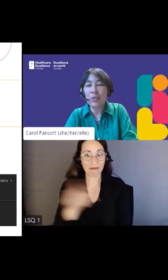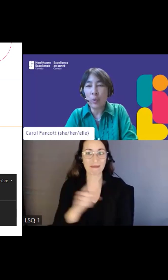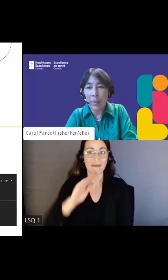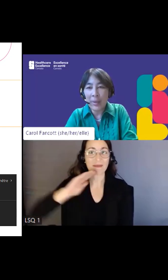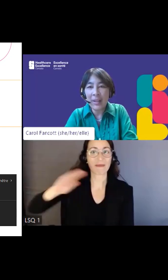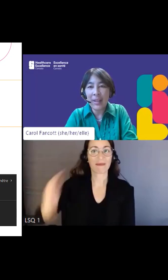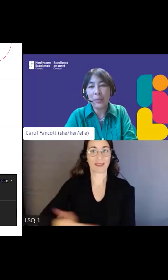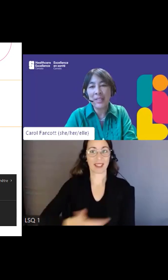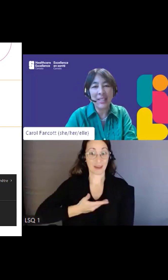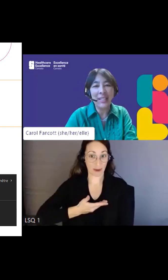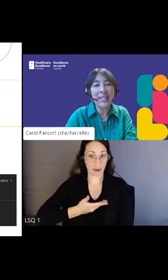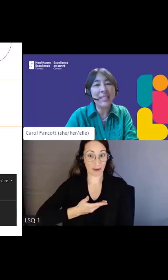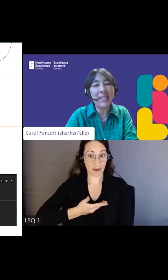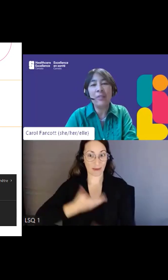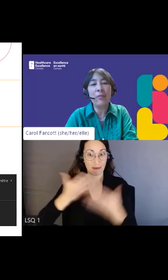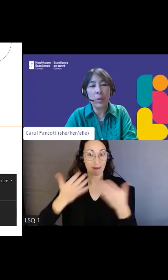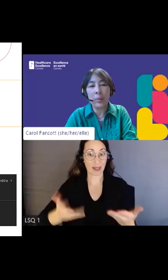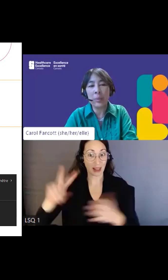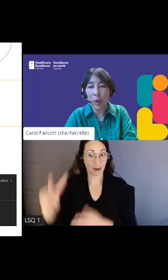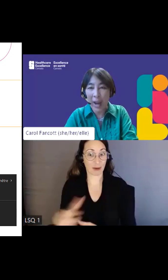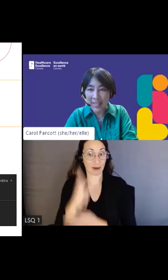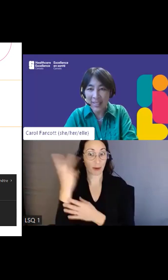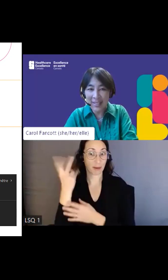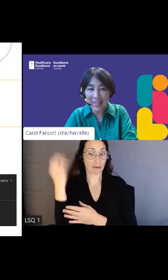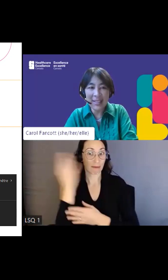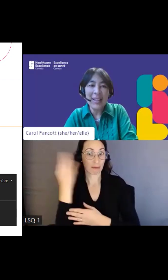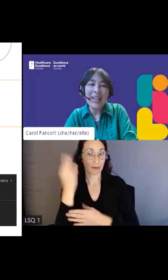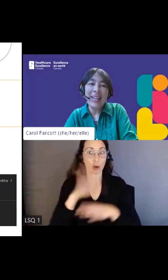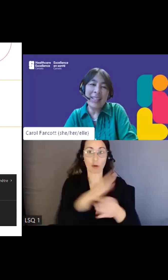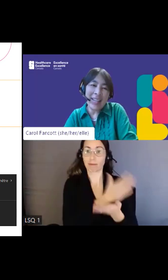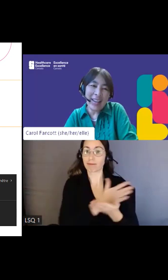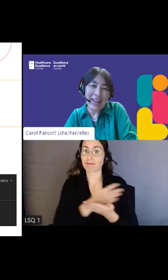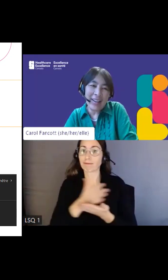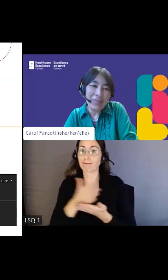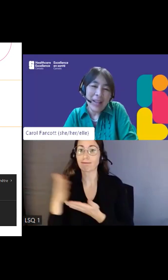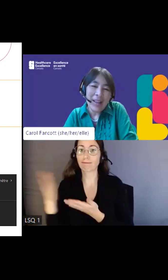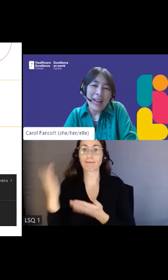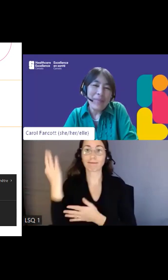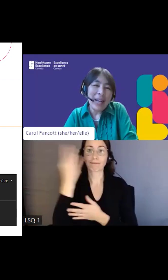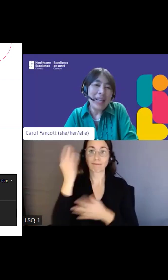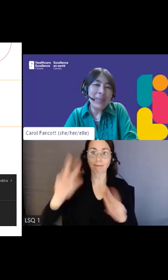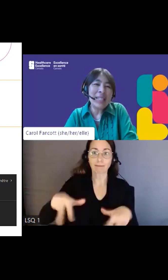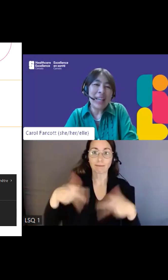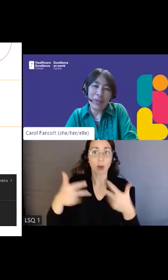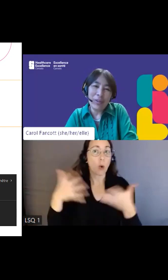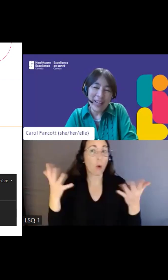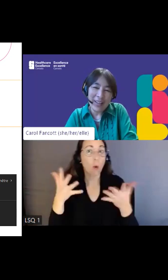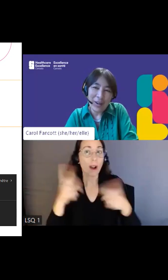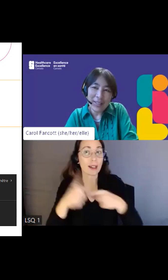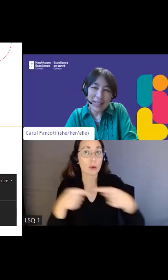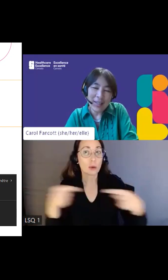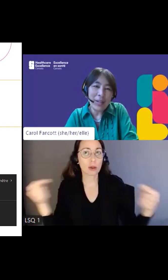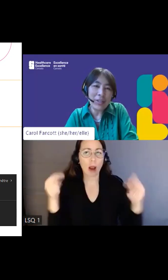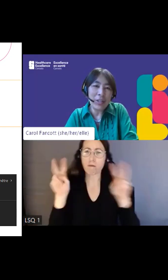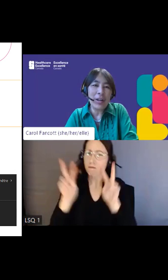pour examiner donc les traumatismes et les pratiques dans les soins. Je m'appelle Carol Venclot. Je suis